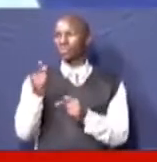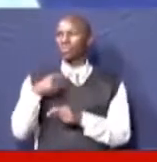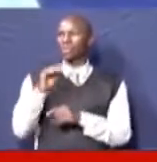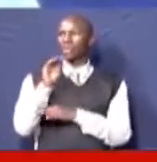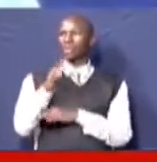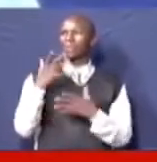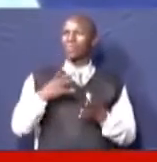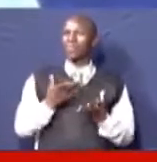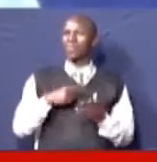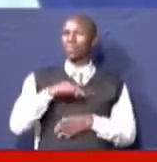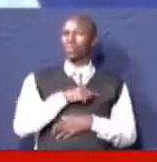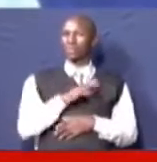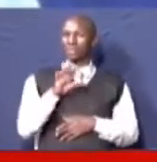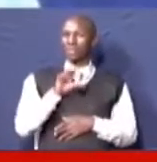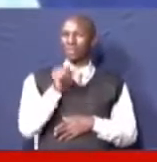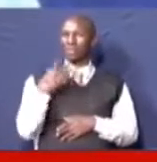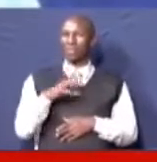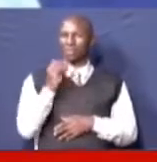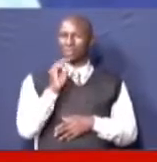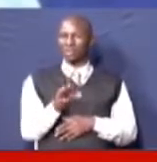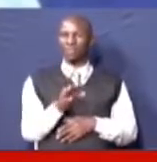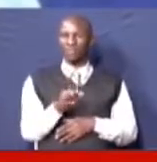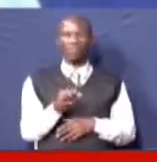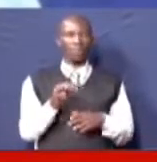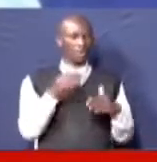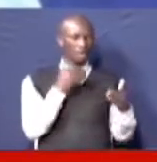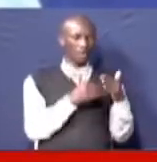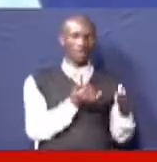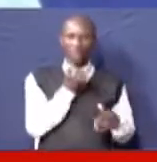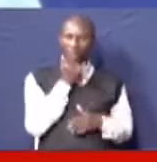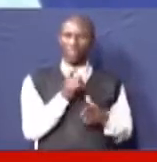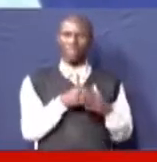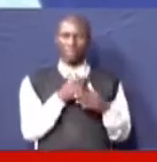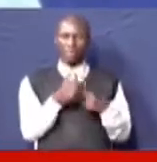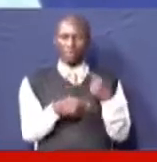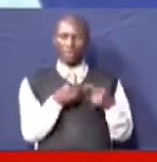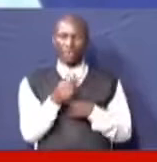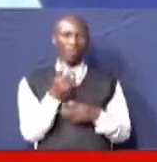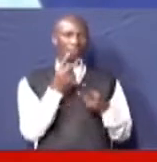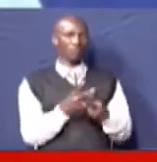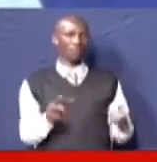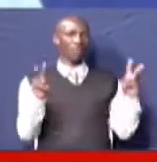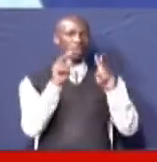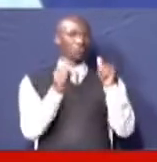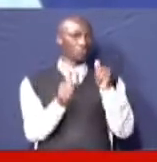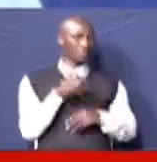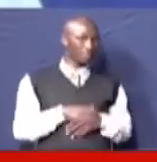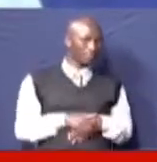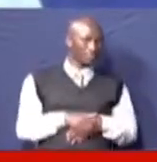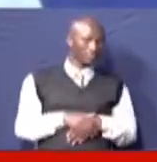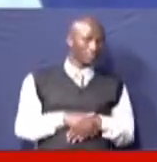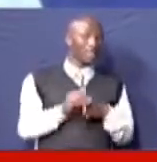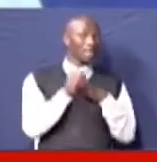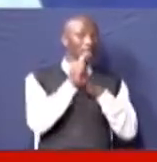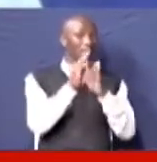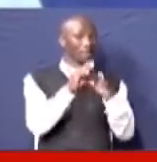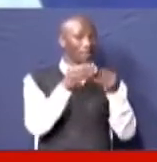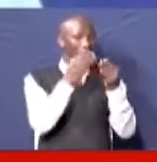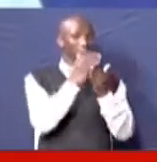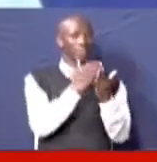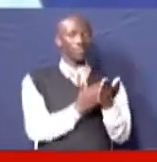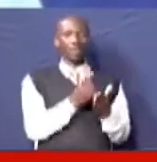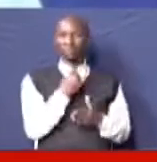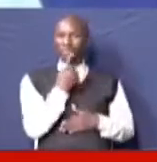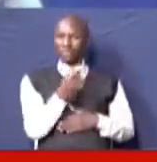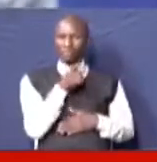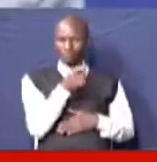idhita mwene ndhi, ila ukuwe manana mutui waku, what is the progressive plan with that leader? Mutongo yao ni mitala atala au